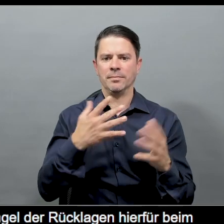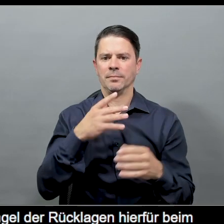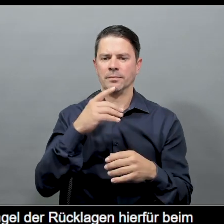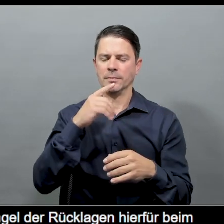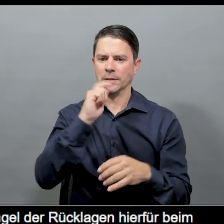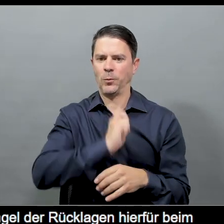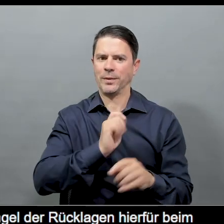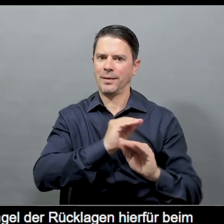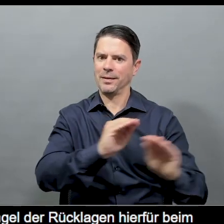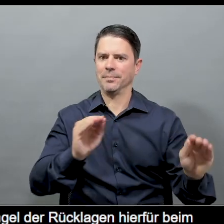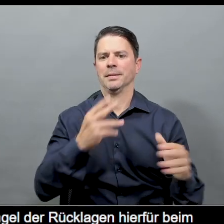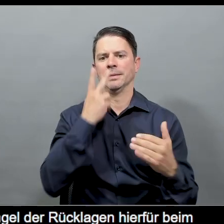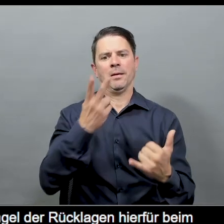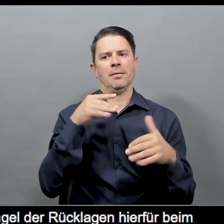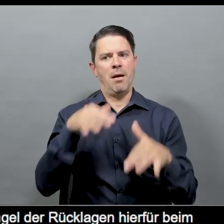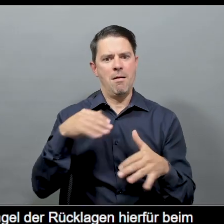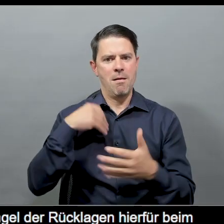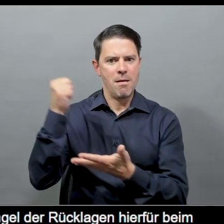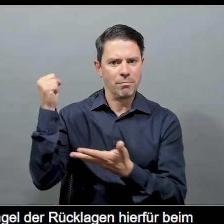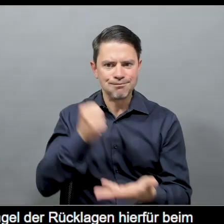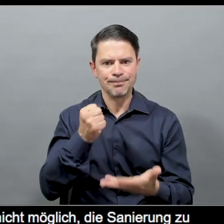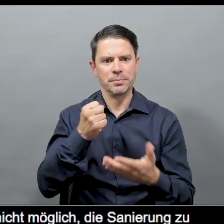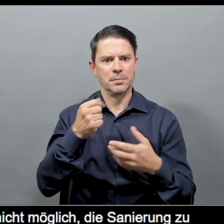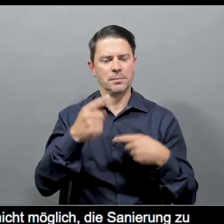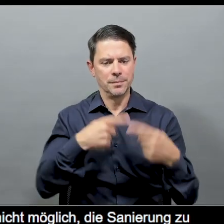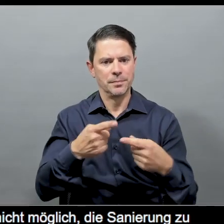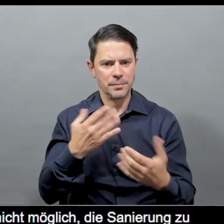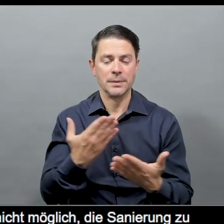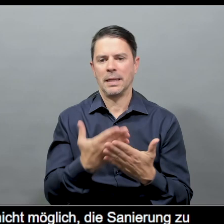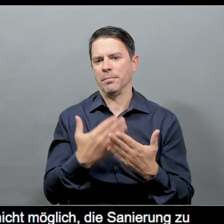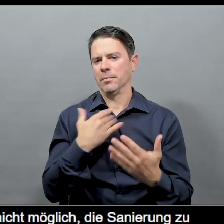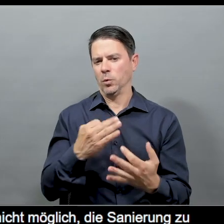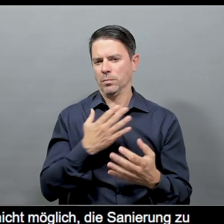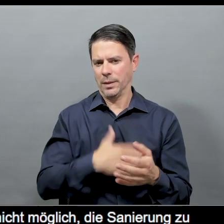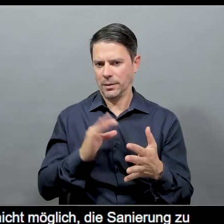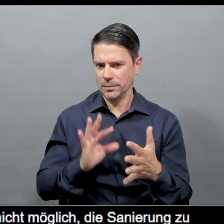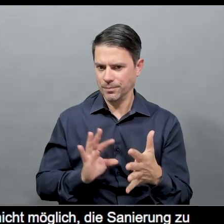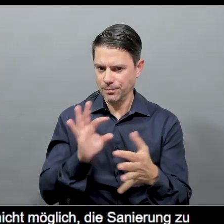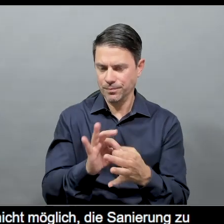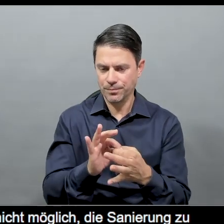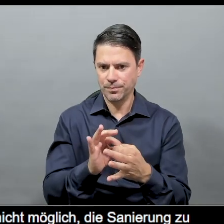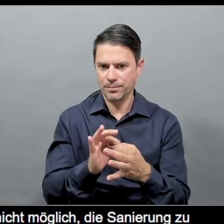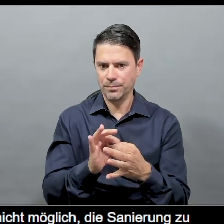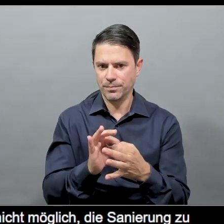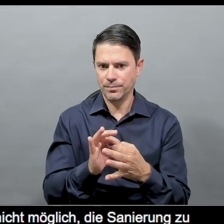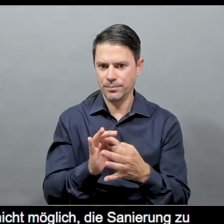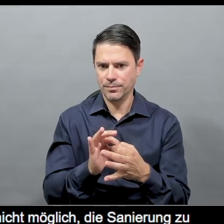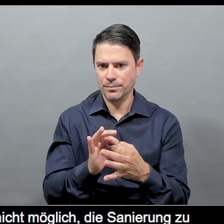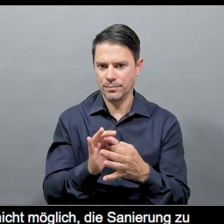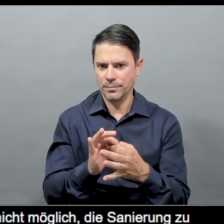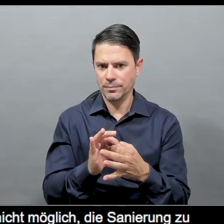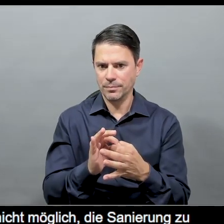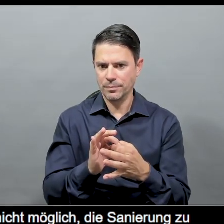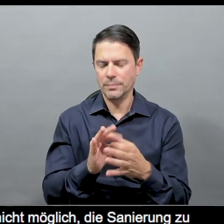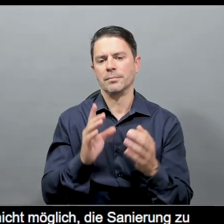und gerade auch diese Wohnungen nun einer raschen Sanierung zuführen. Ich will das an dieser Stelle noch zum Anlass nehmen, aber schon auch noch mal darauf